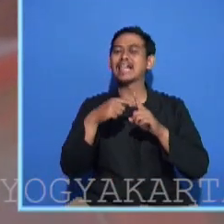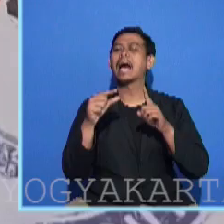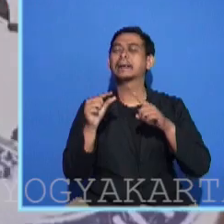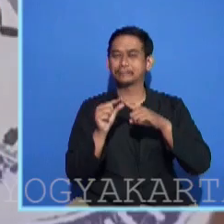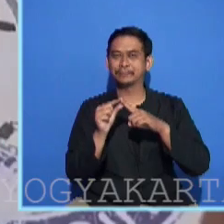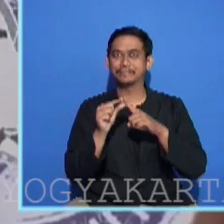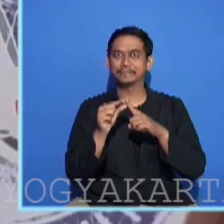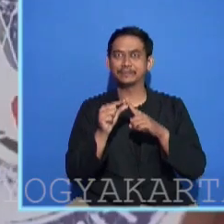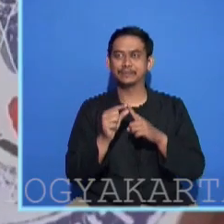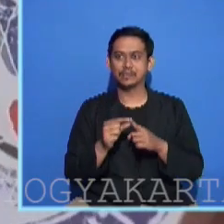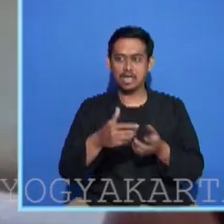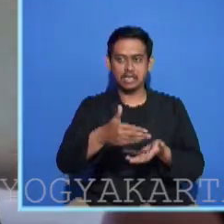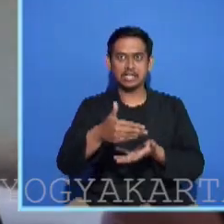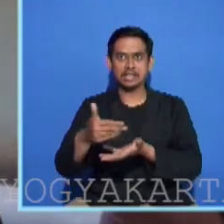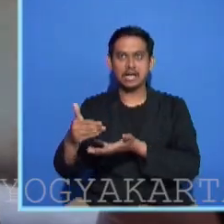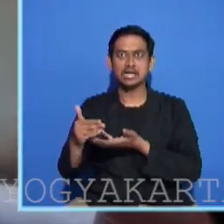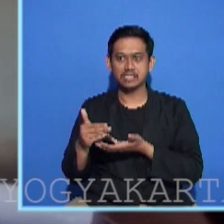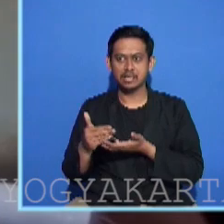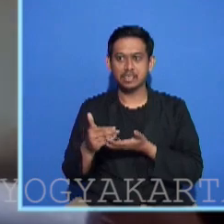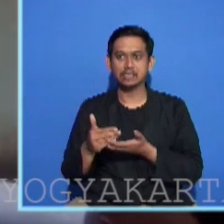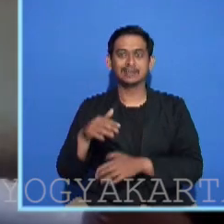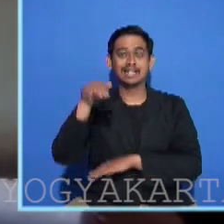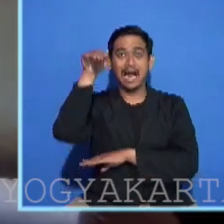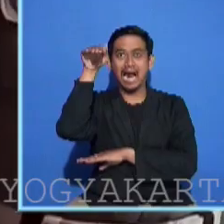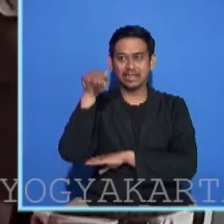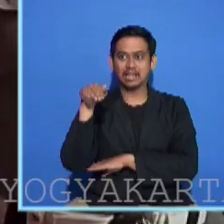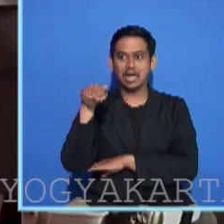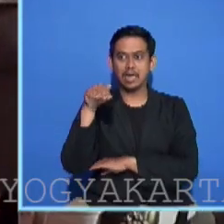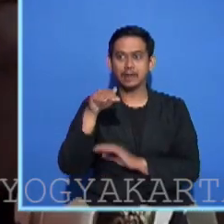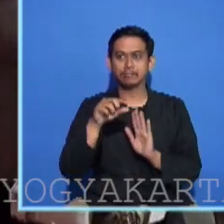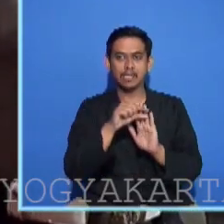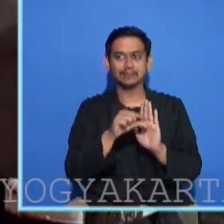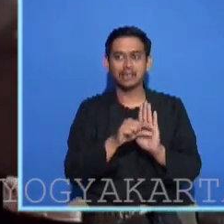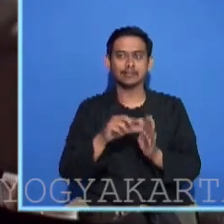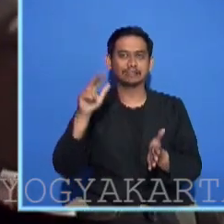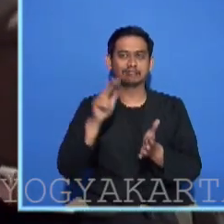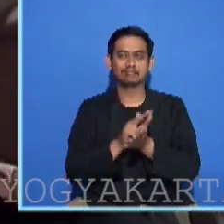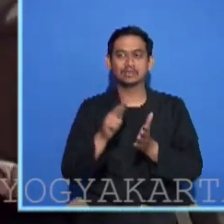tersangka. Akibat perbuatannya, para tersangka dijerat pasal berlapis tentang